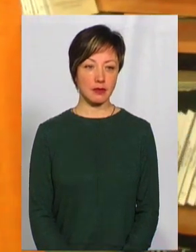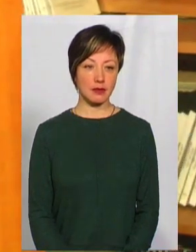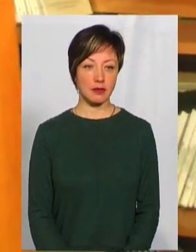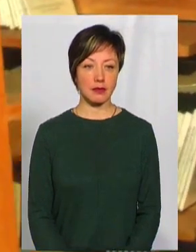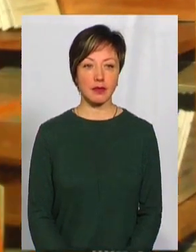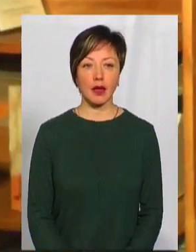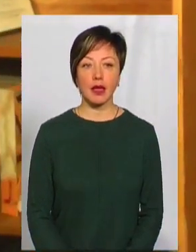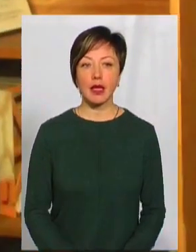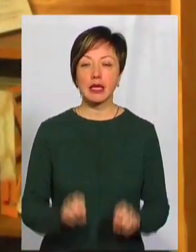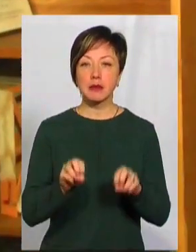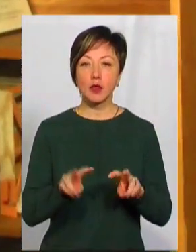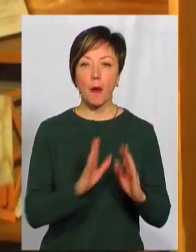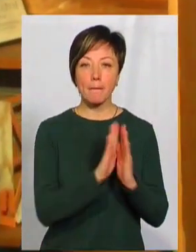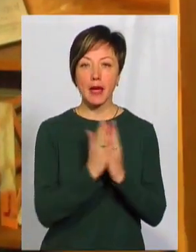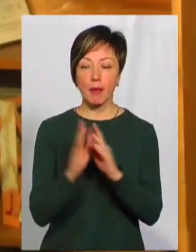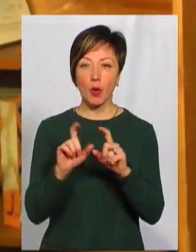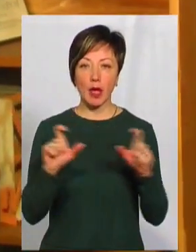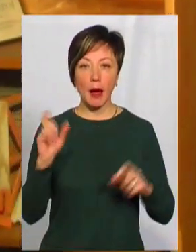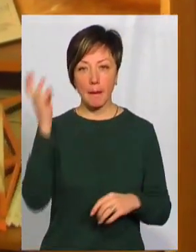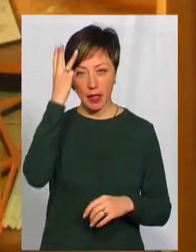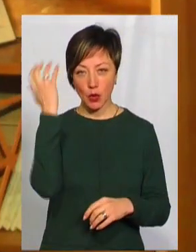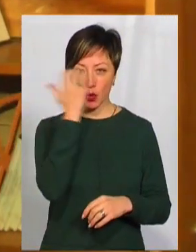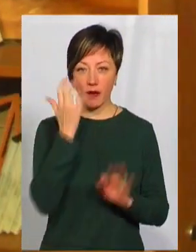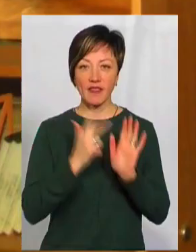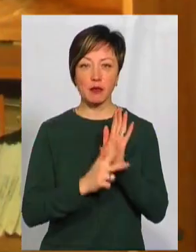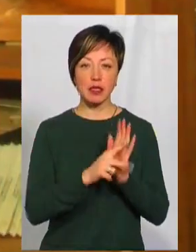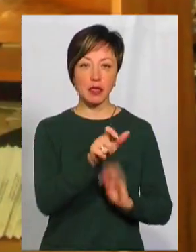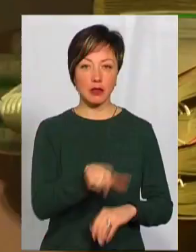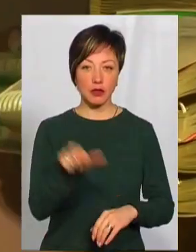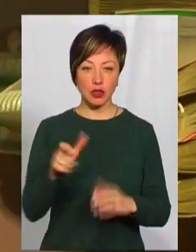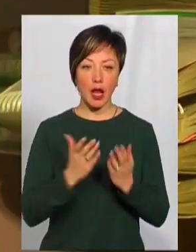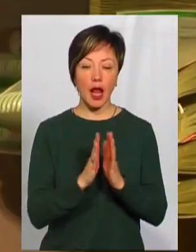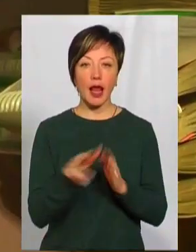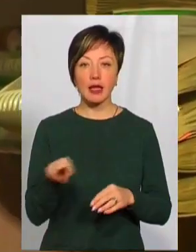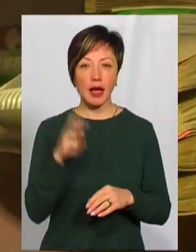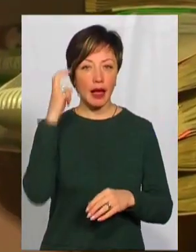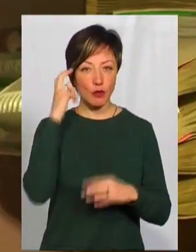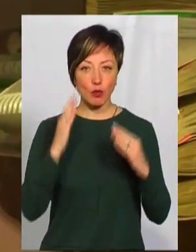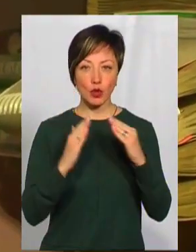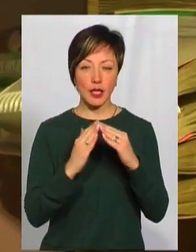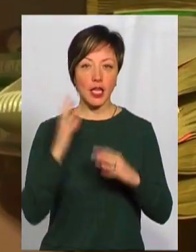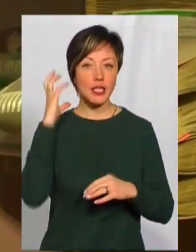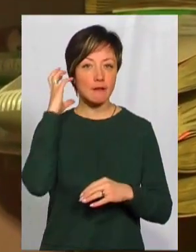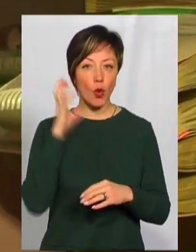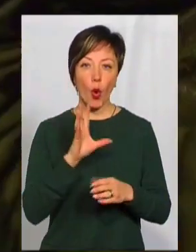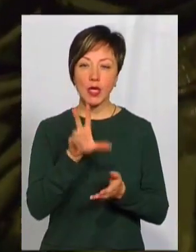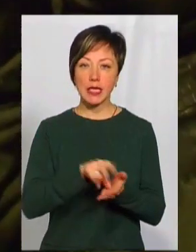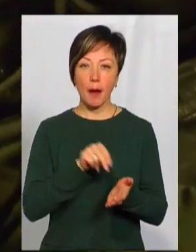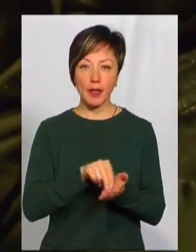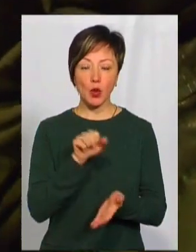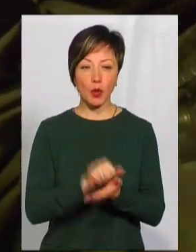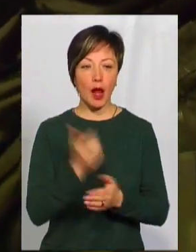У спеціалізованій бібліотеці Хмельницького ТОСу 80 читачів. Література сюди надходить із київського будинку звукозапису і друку. Раніше це